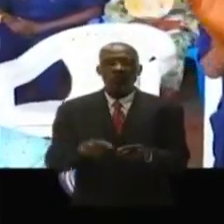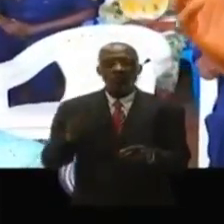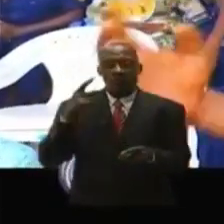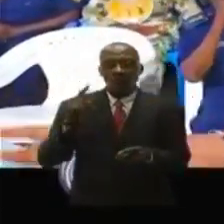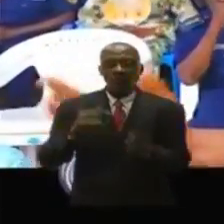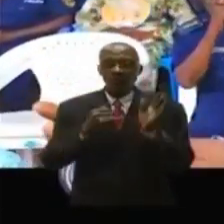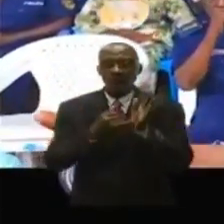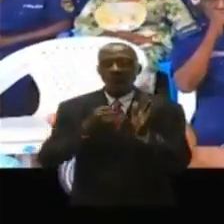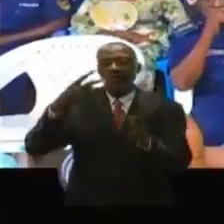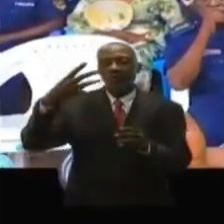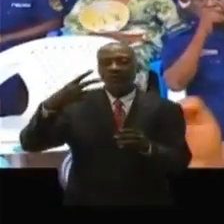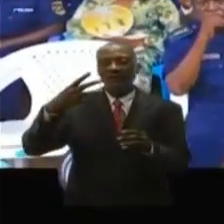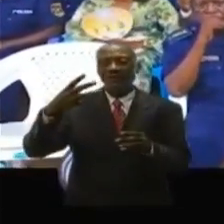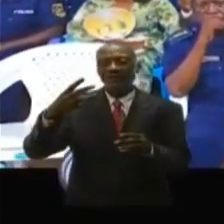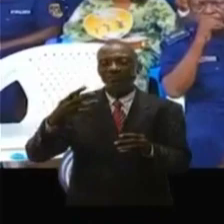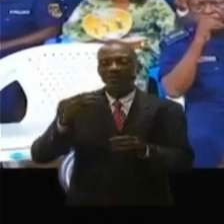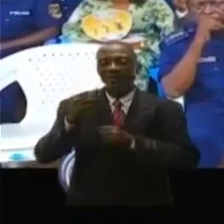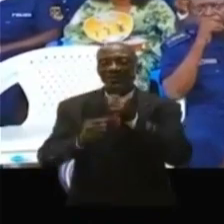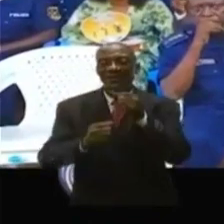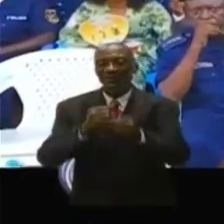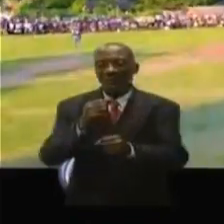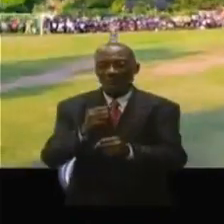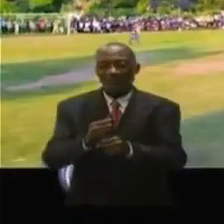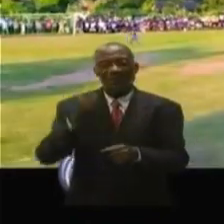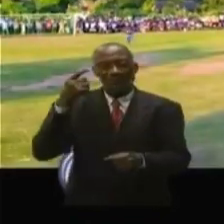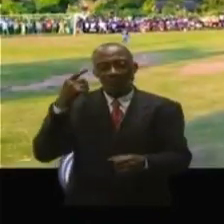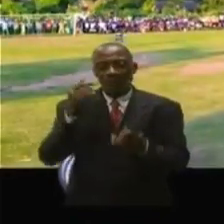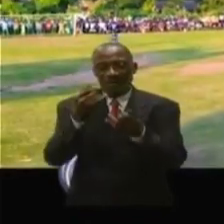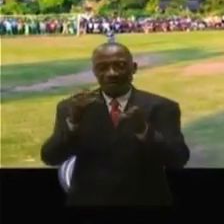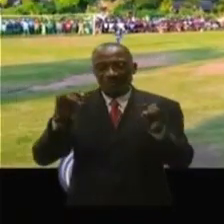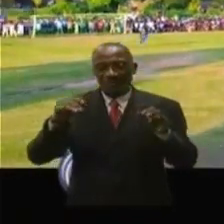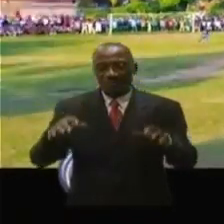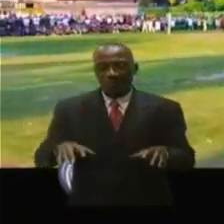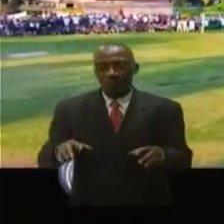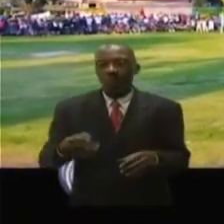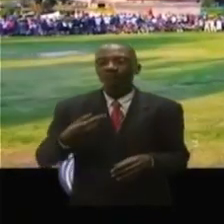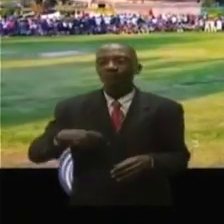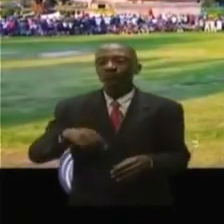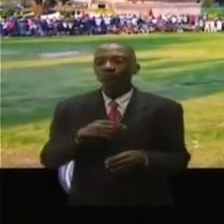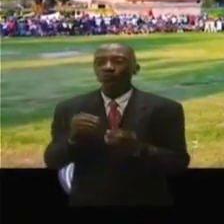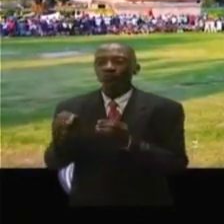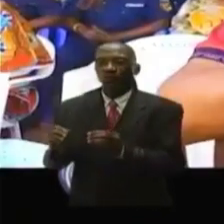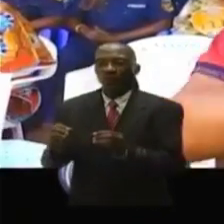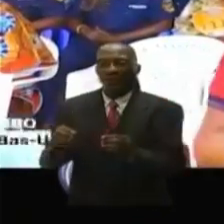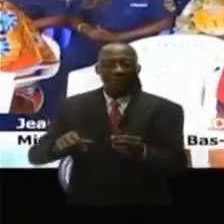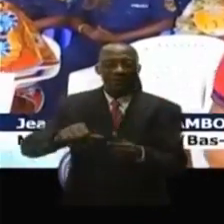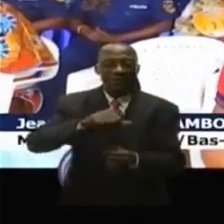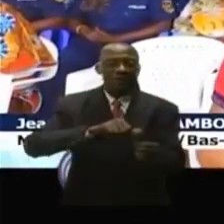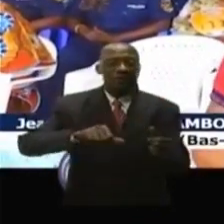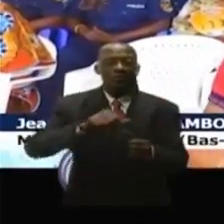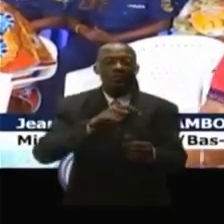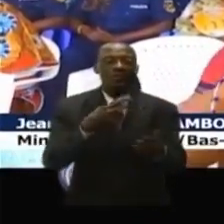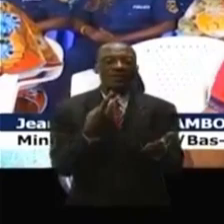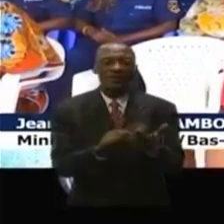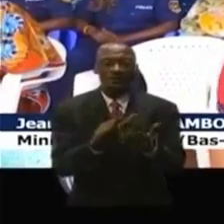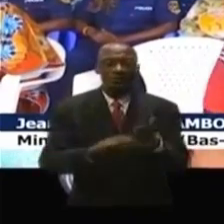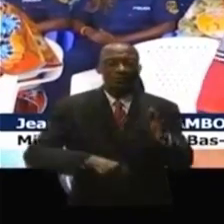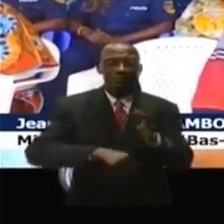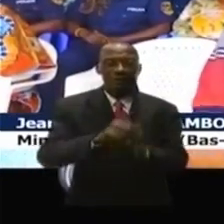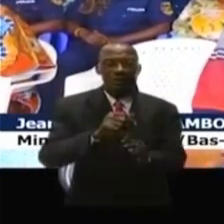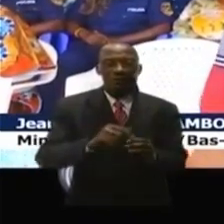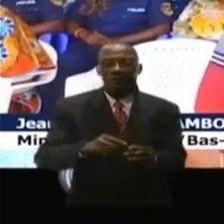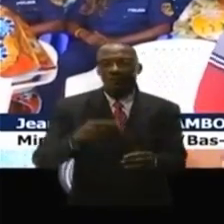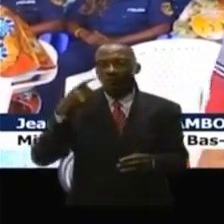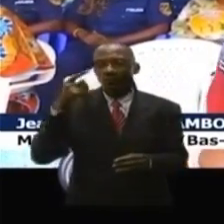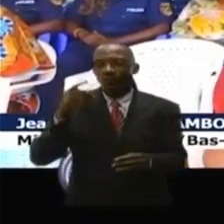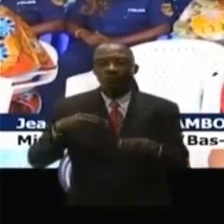63e anniversaire de l'indépendance du Congo, nous avons organisé un tournoi de football sous le haut patronage de son Excellence, Monsieur le gouverneur Nzanza